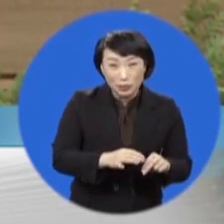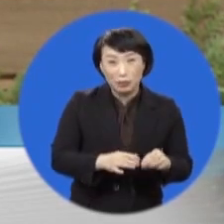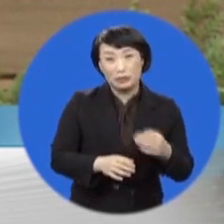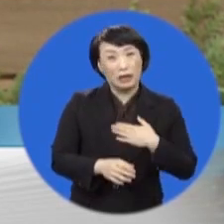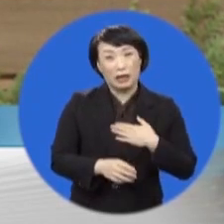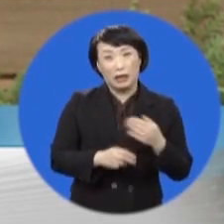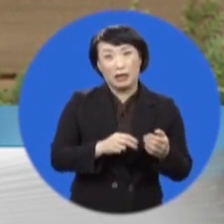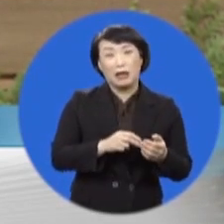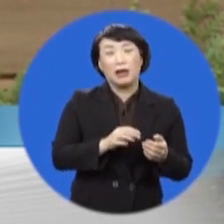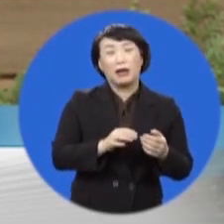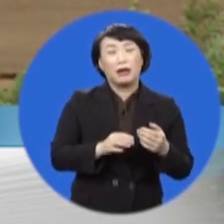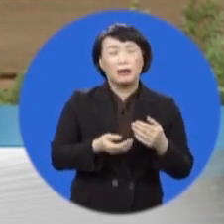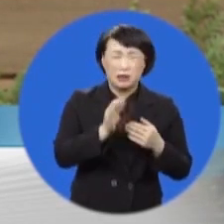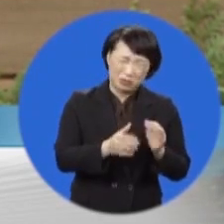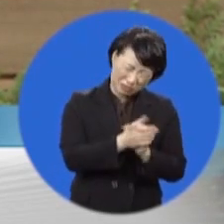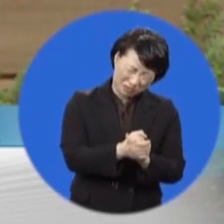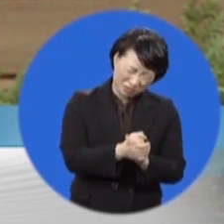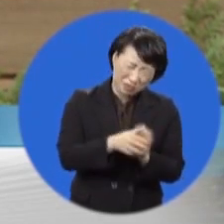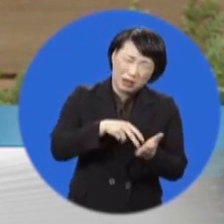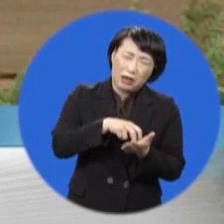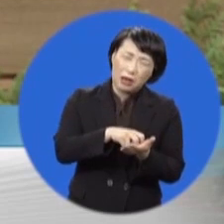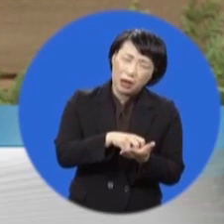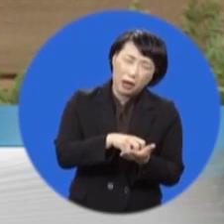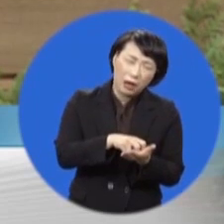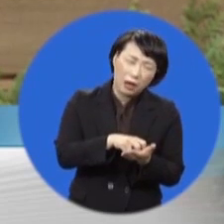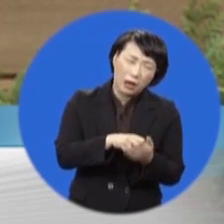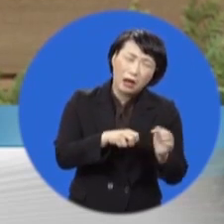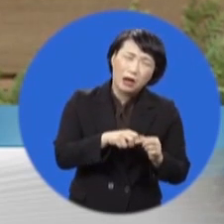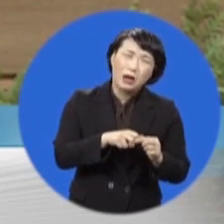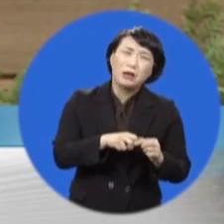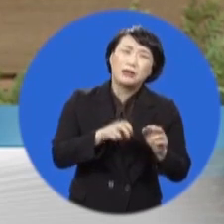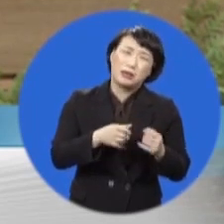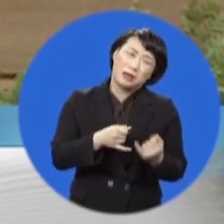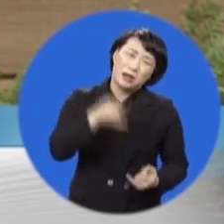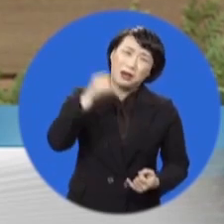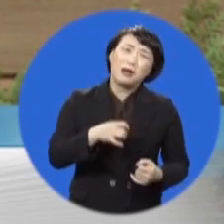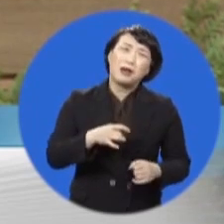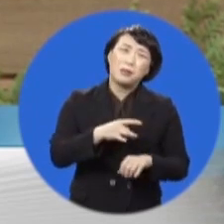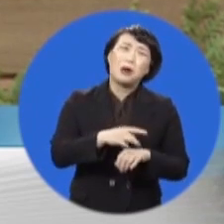거야 예 모두 뭘 꿇으며 넌 뼈만 남아서